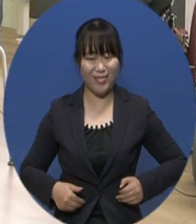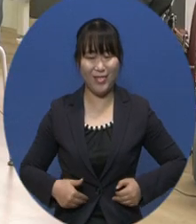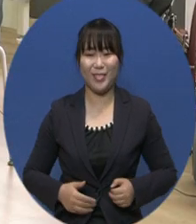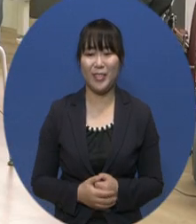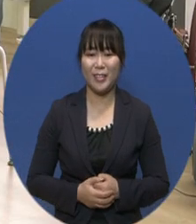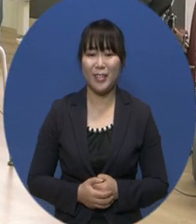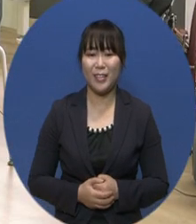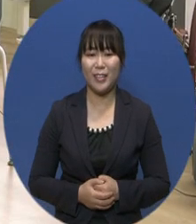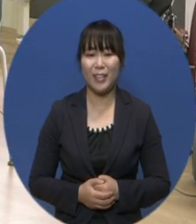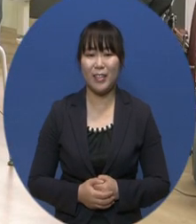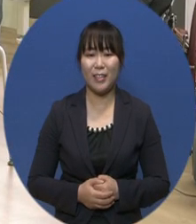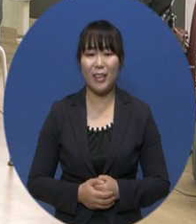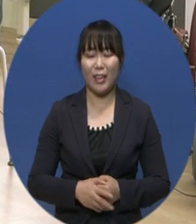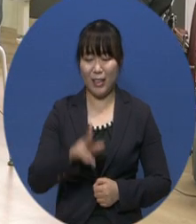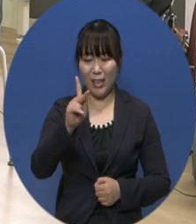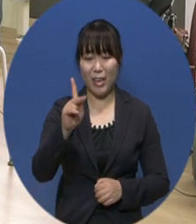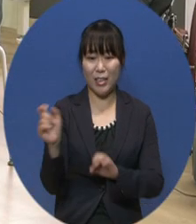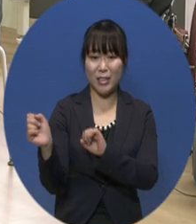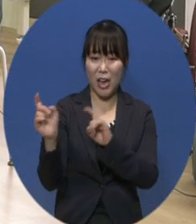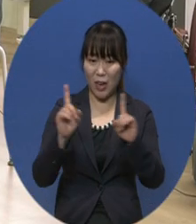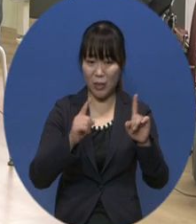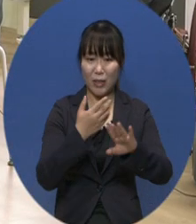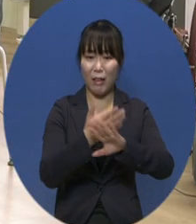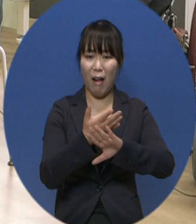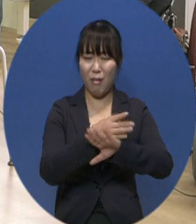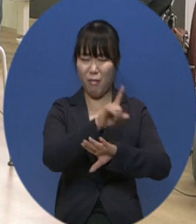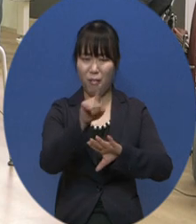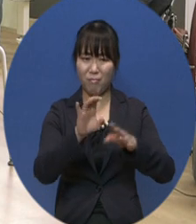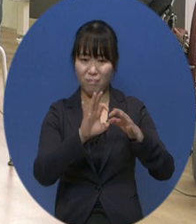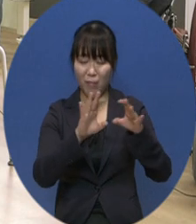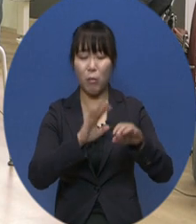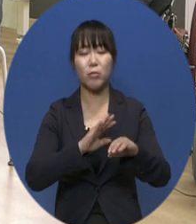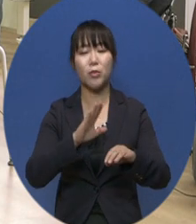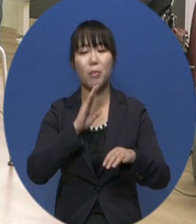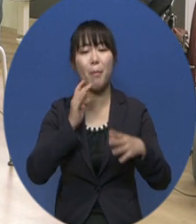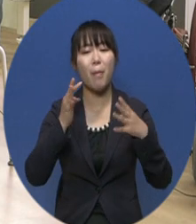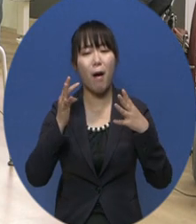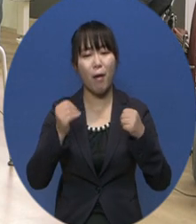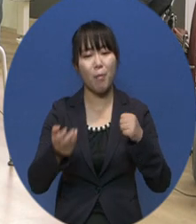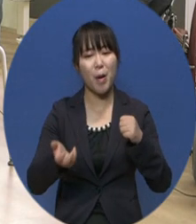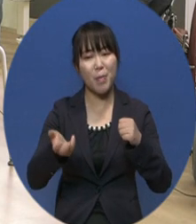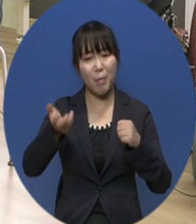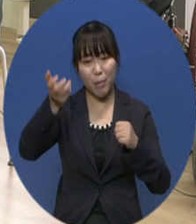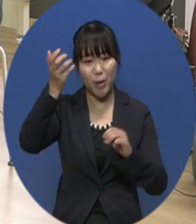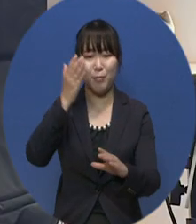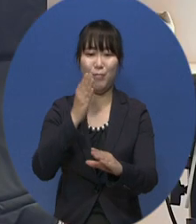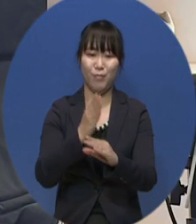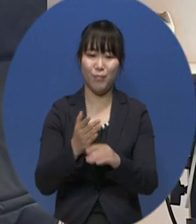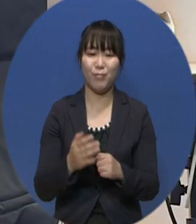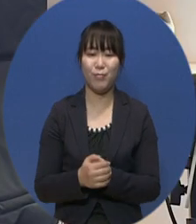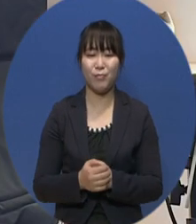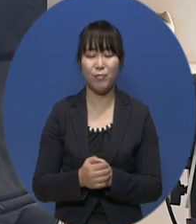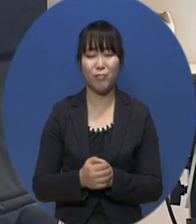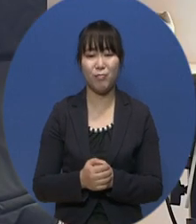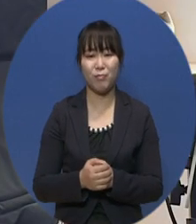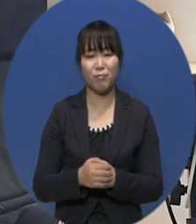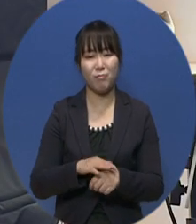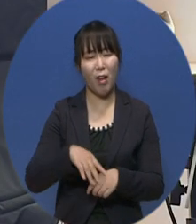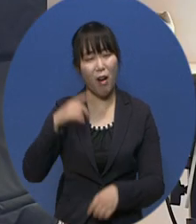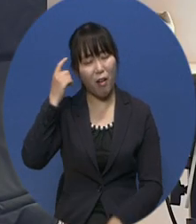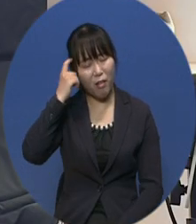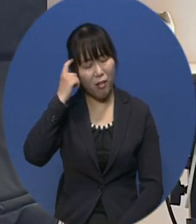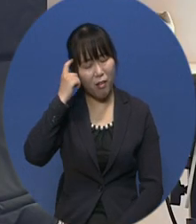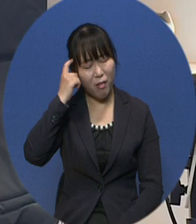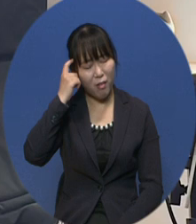네, K-재활도 네. 지금 뭐 다른 거에 못지않게 굉장히 많은 높이 올라와 네. 있는데요. 근데 잘 생각을